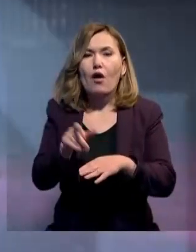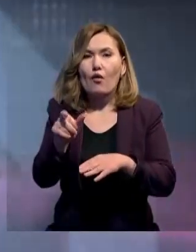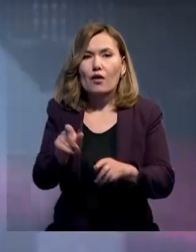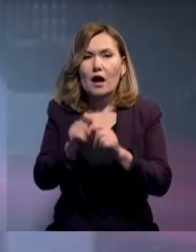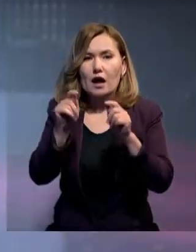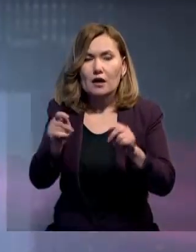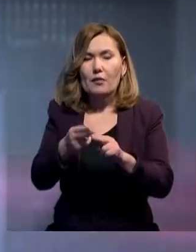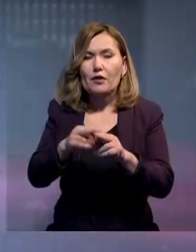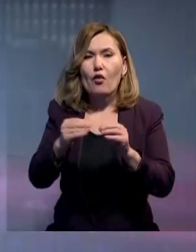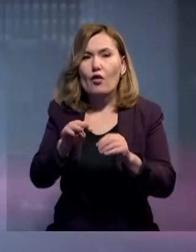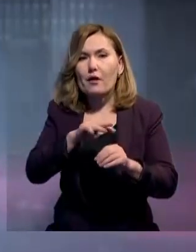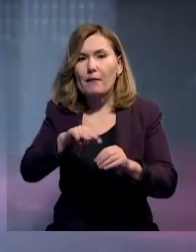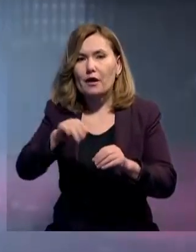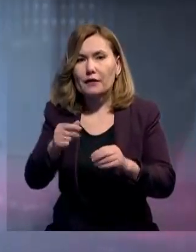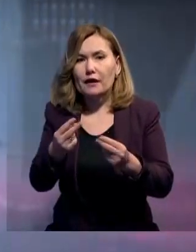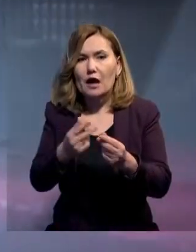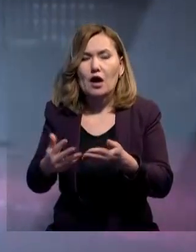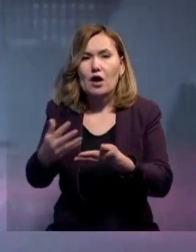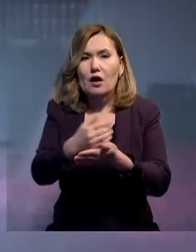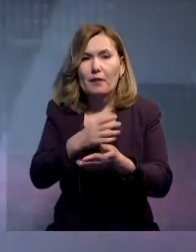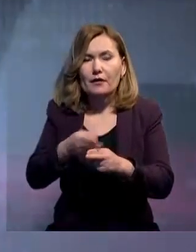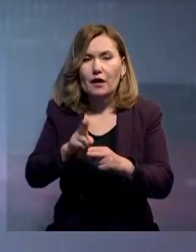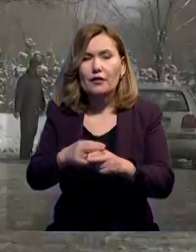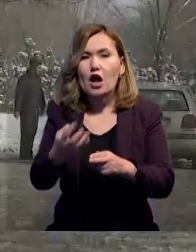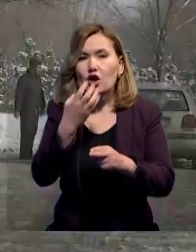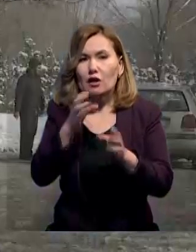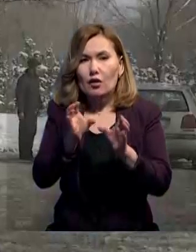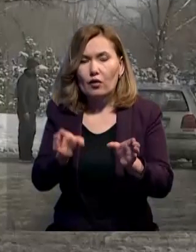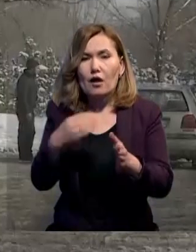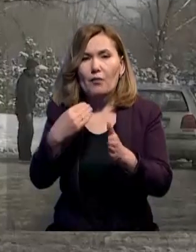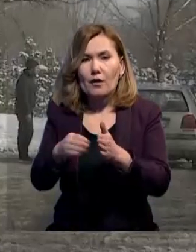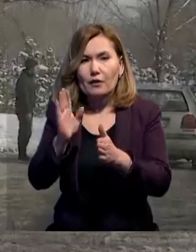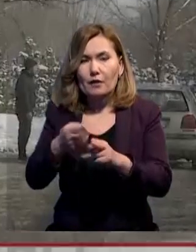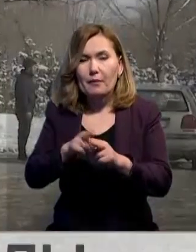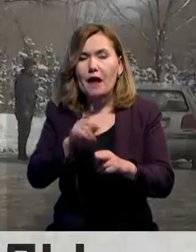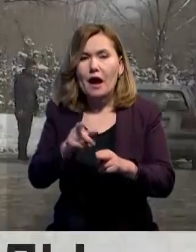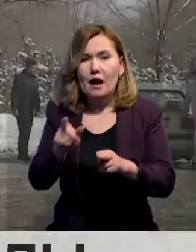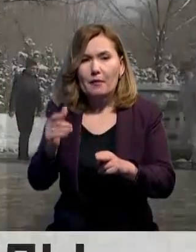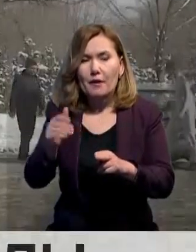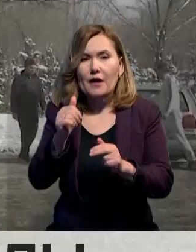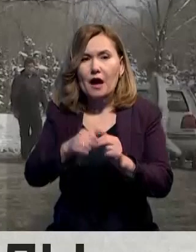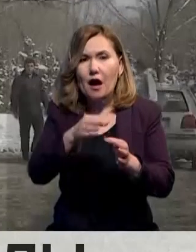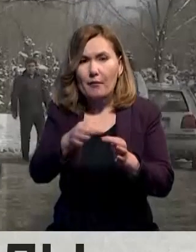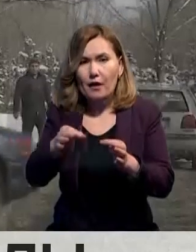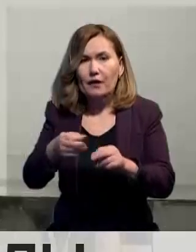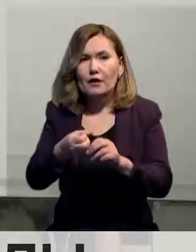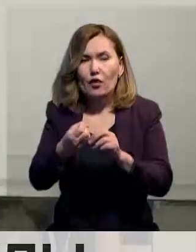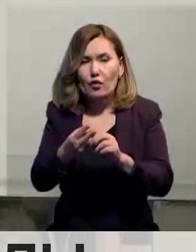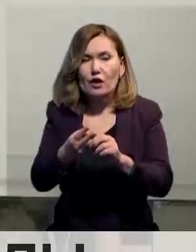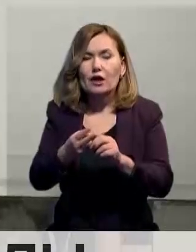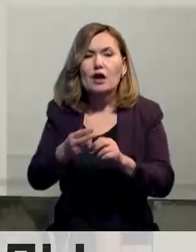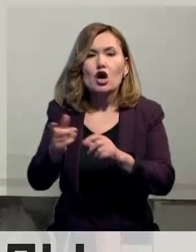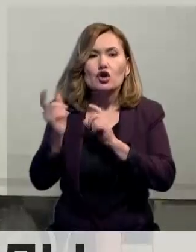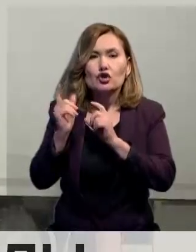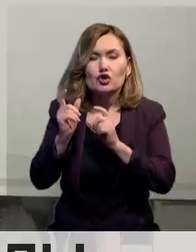көмектің көлемі 10 миллион теңгеге жуықтады. Бұған жылыту құрылғылары алынады. Ал тұрғындар әлі әр аумаққа қойылған 12 жүк